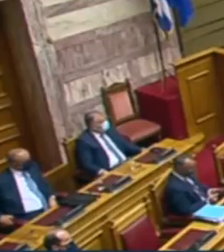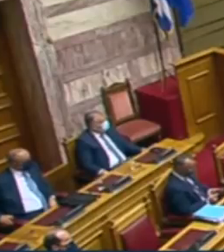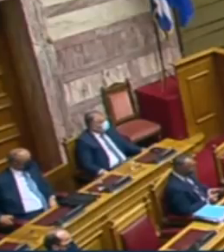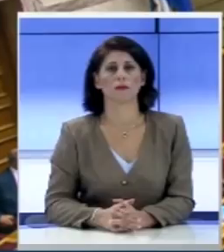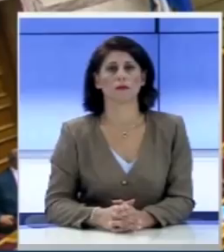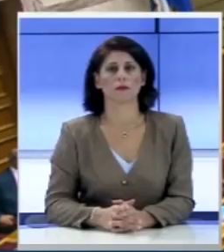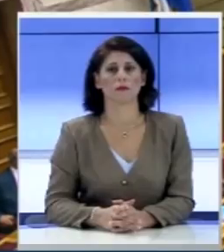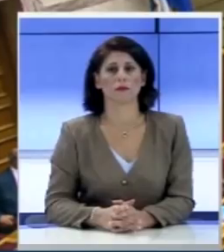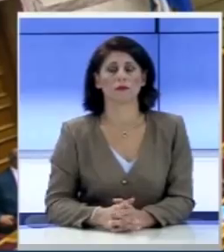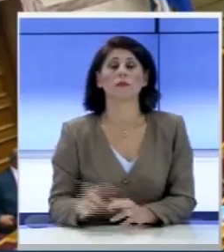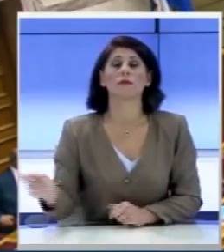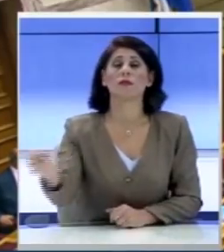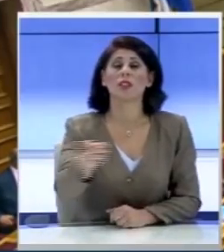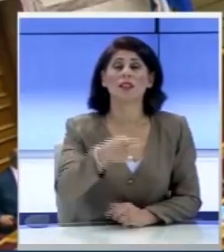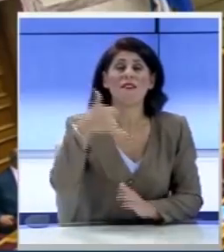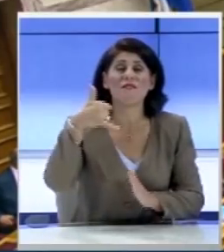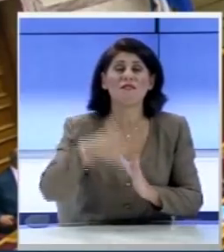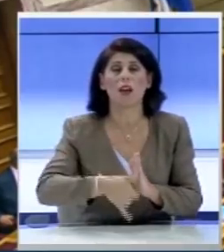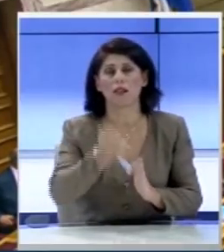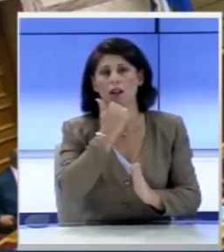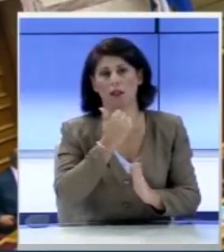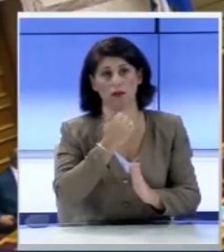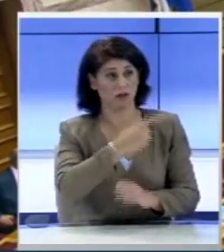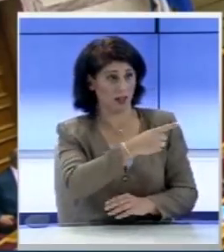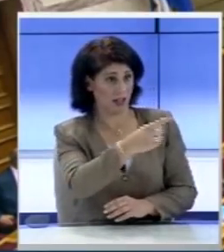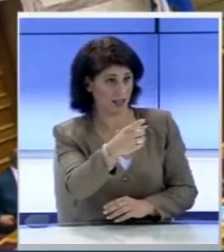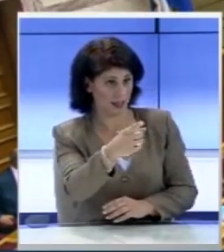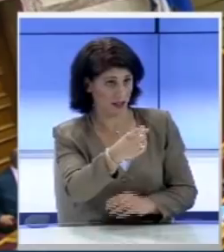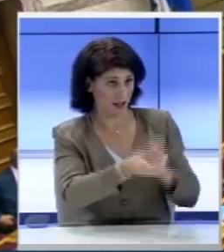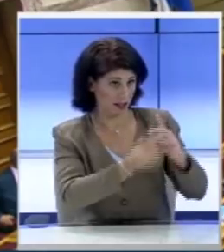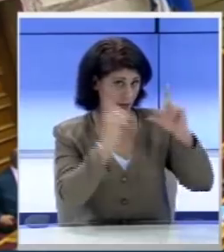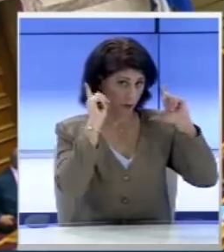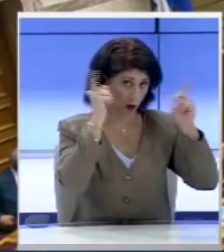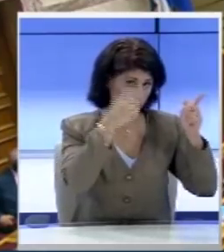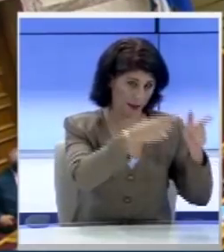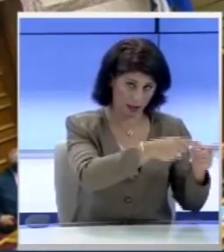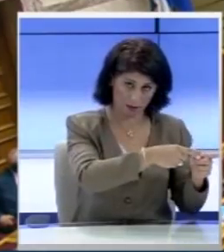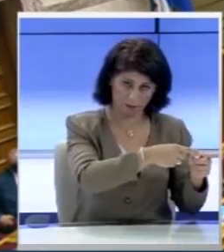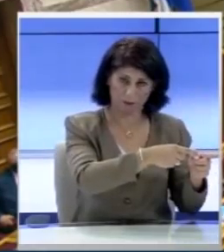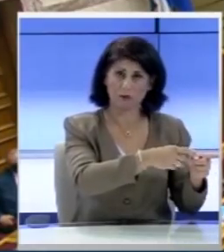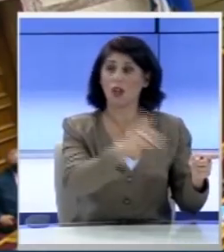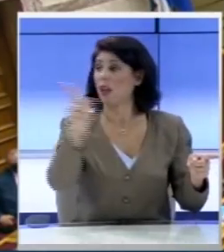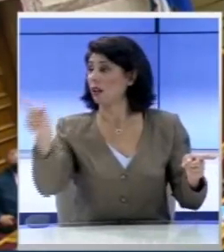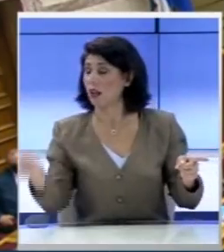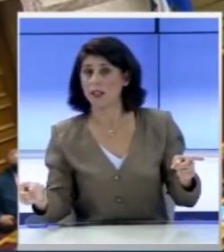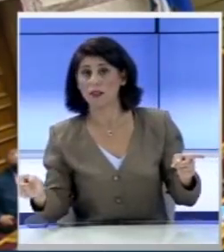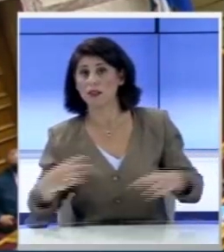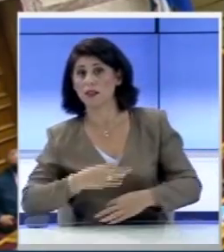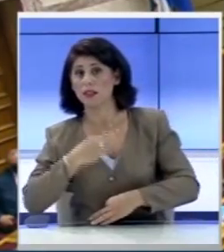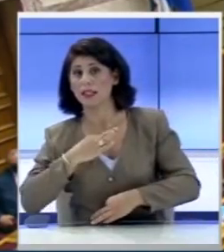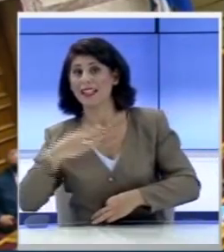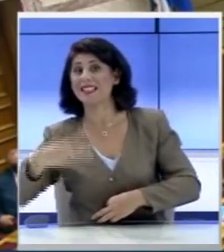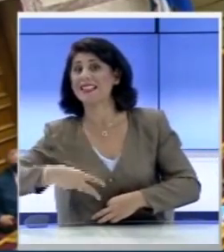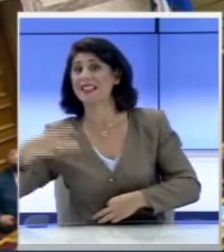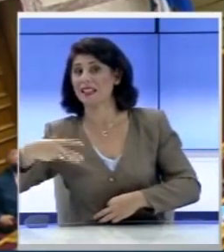Είστε βαθιά γελασμένοι και εσείς κύριοι της Νέας Δημοκρατίας και εσείς κύριοι του